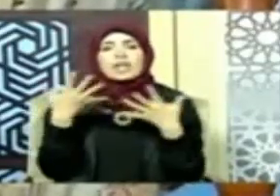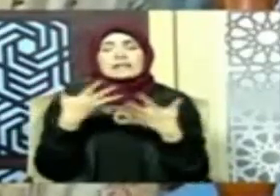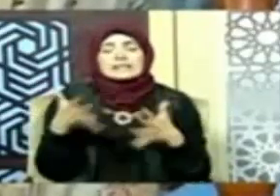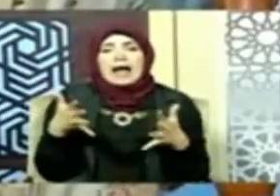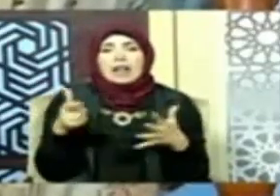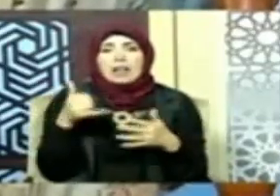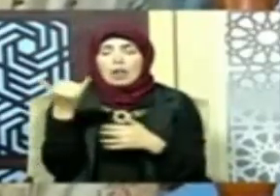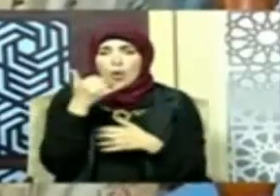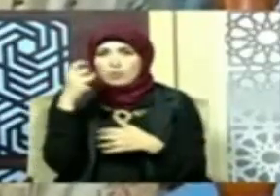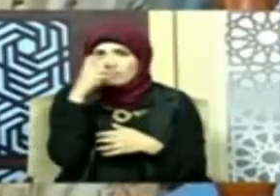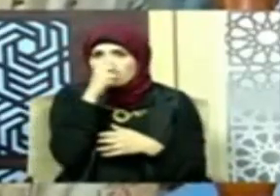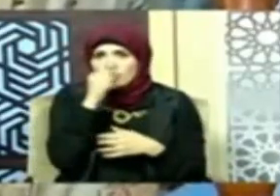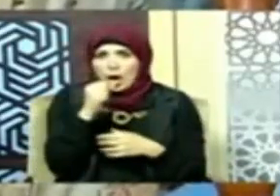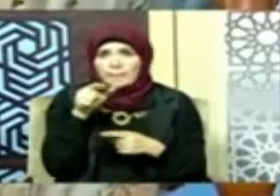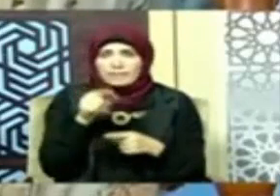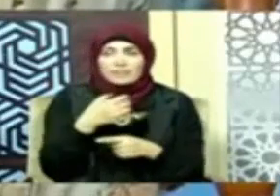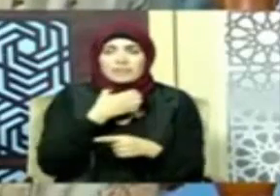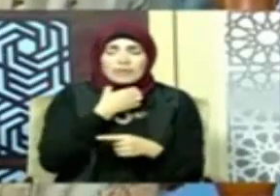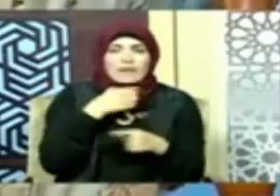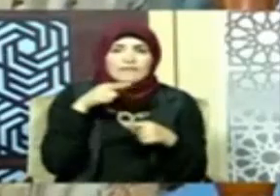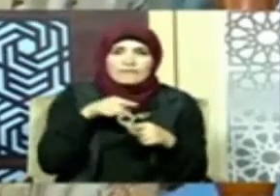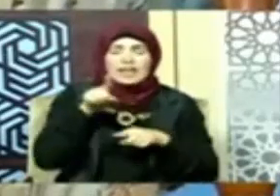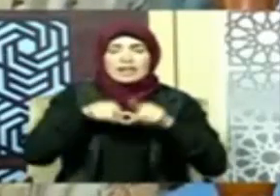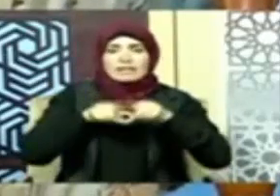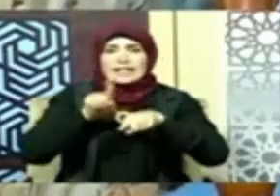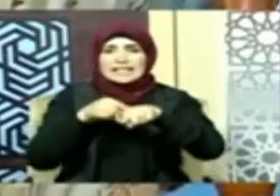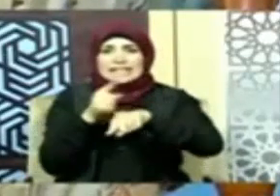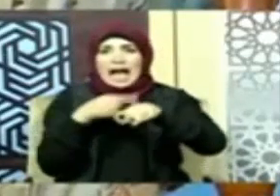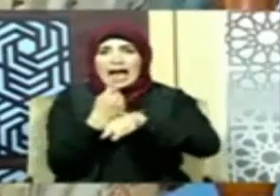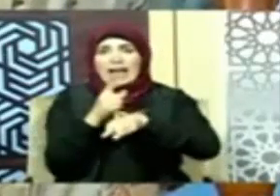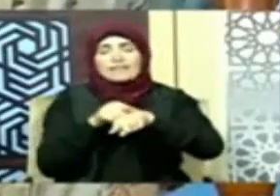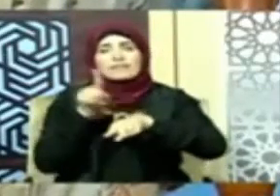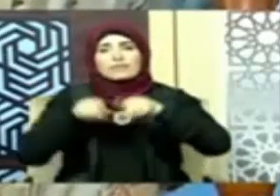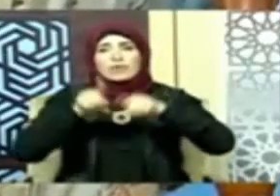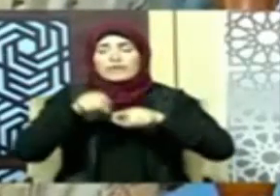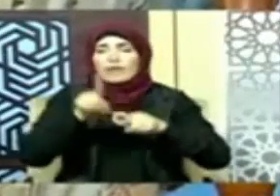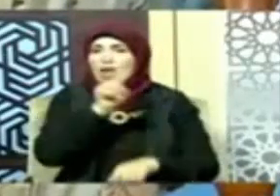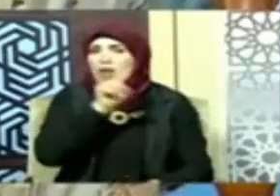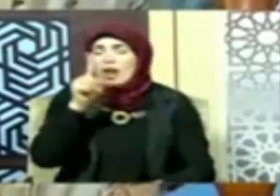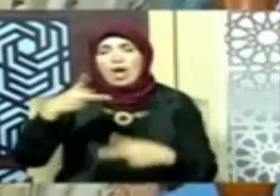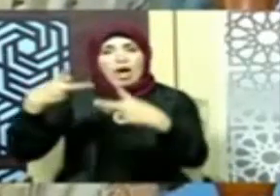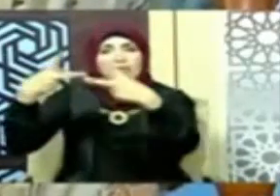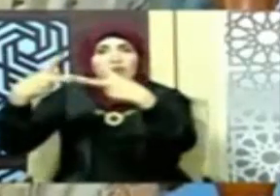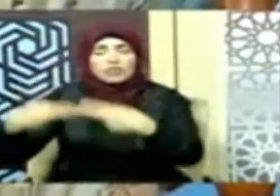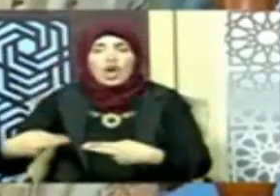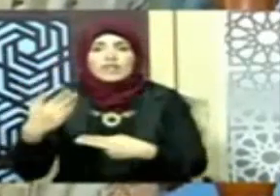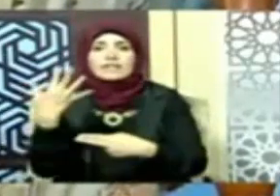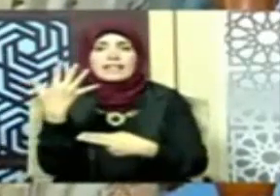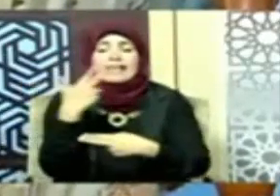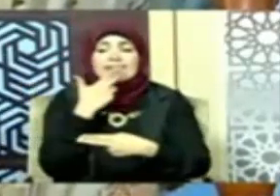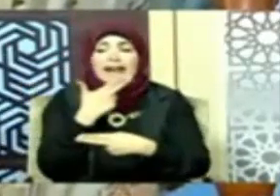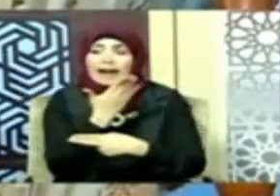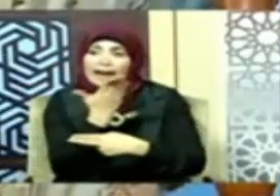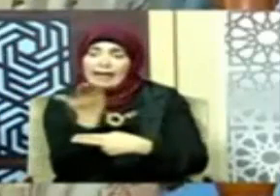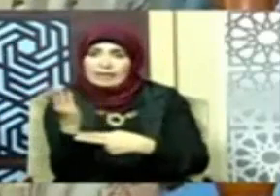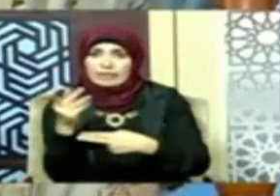ساعات وأوقات، لا تقطعن يد المعروف عن أحد